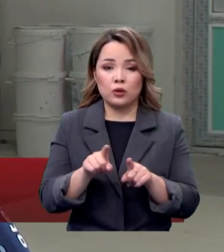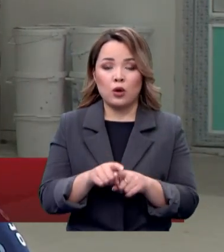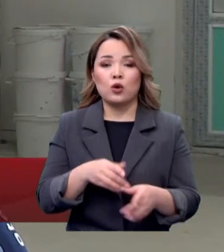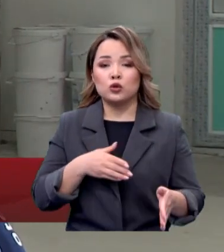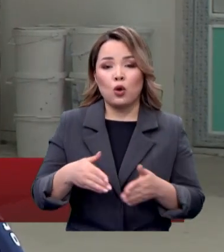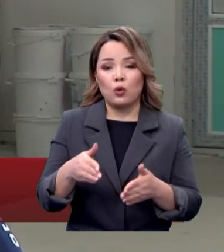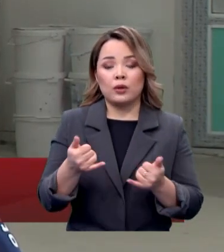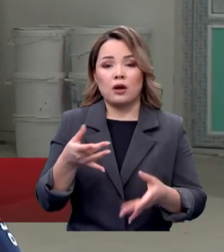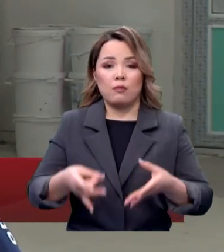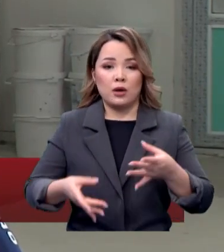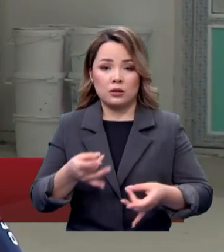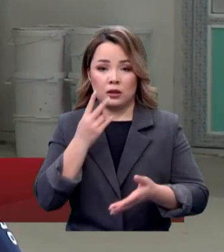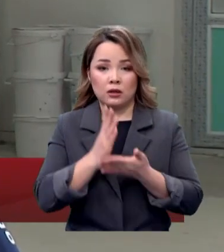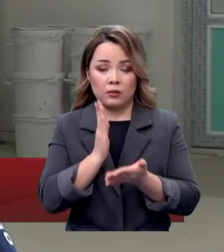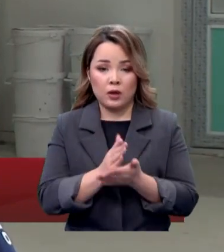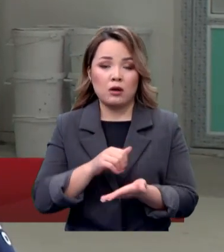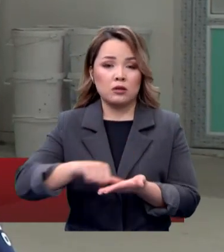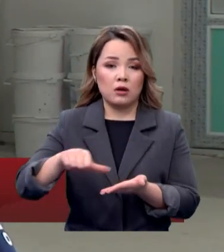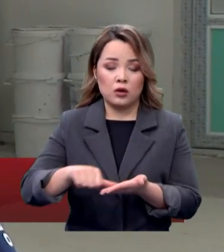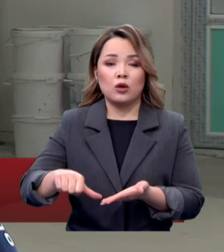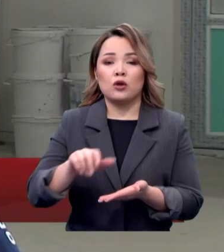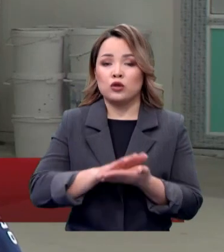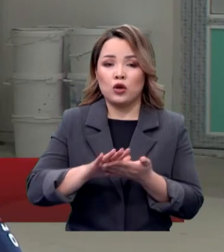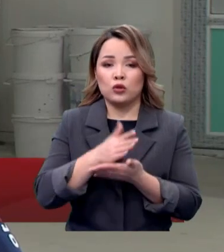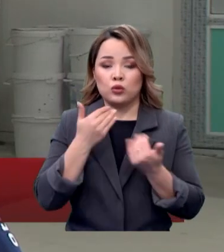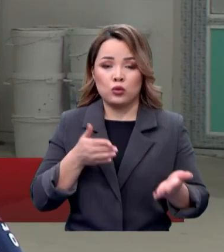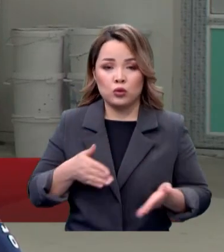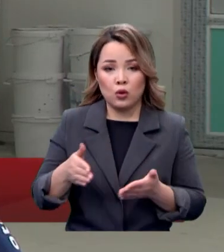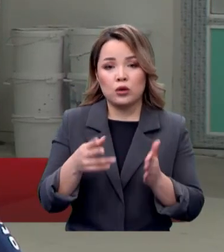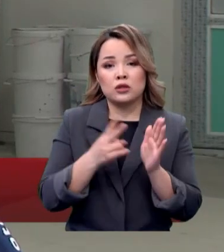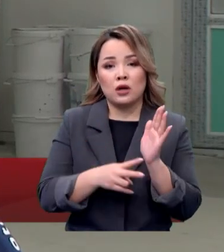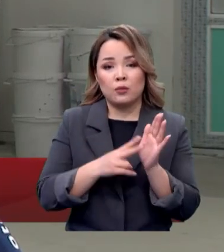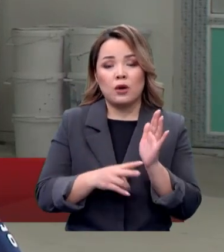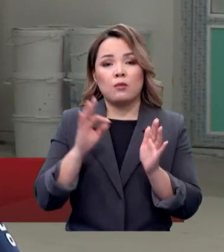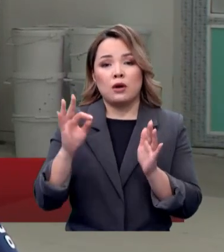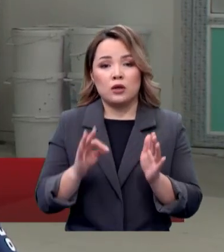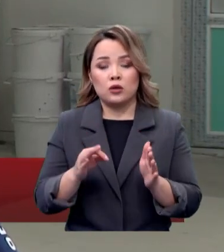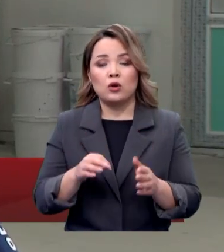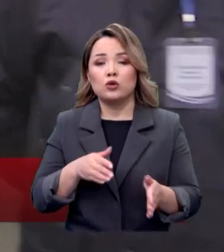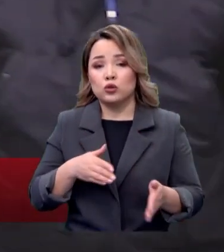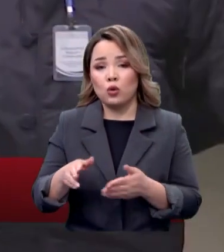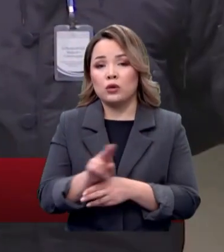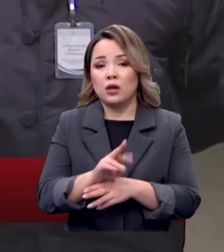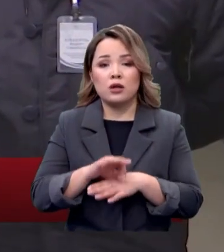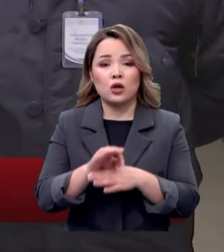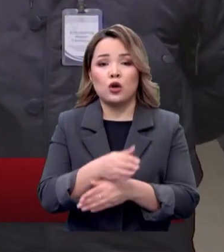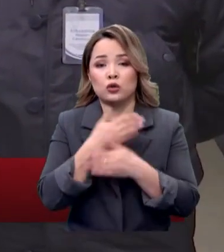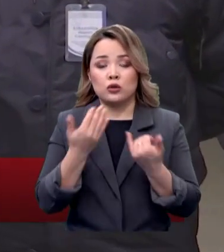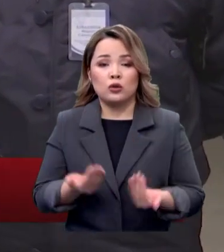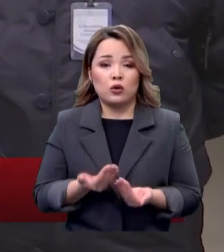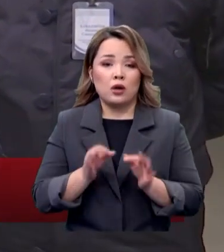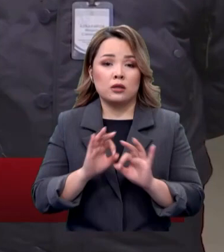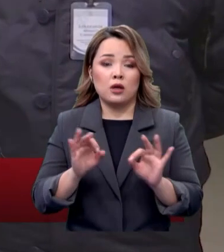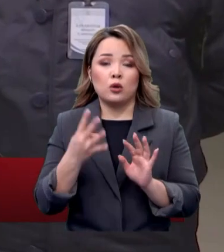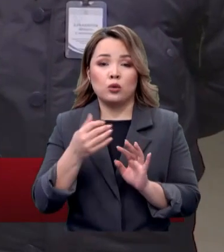батпақта. Көп мысалы 70% Қосшы қаласының жолдары әлі жасалынбады. Тұрғындар сөзіне сенсек,